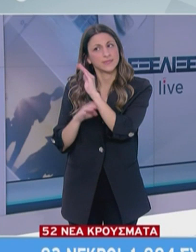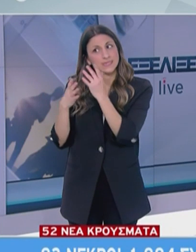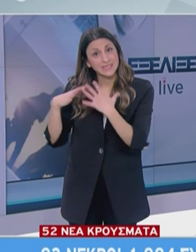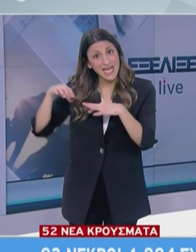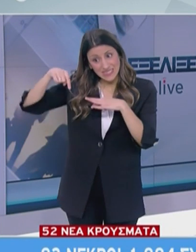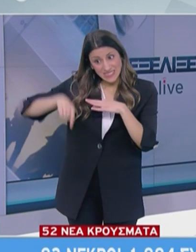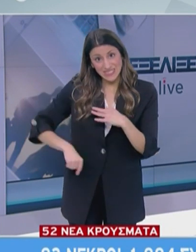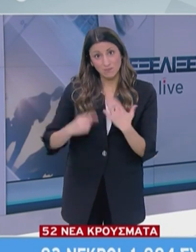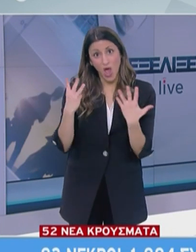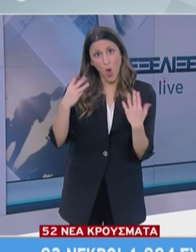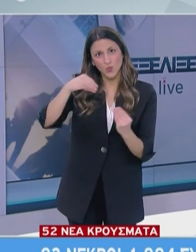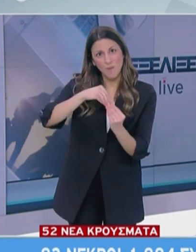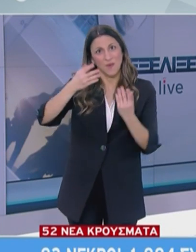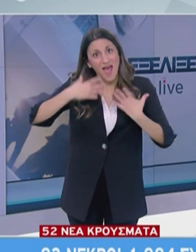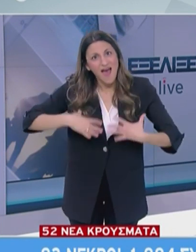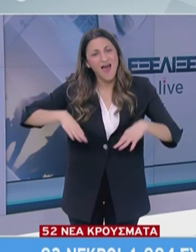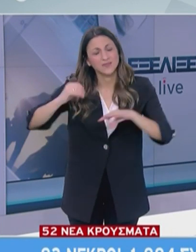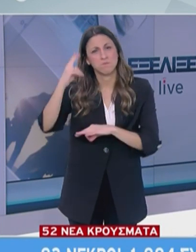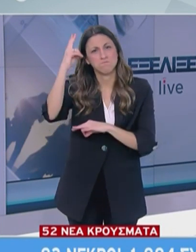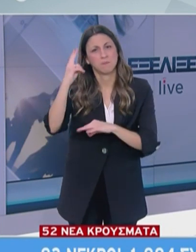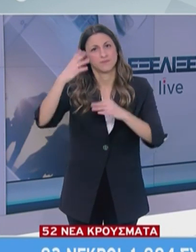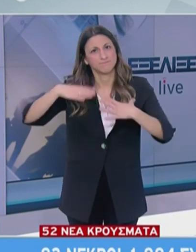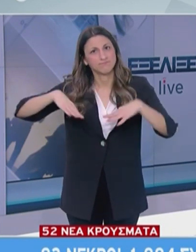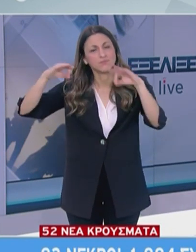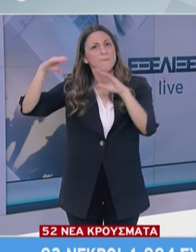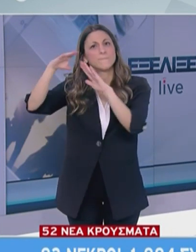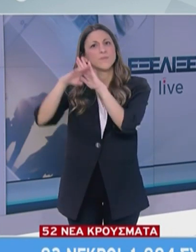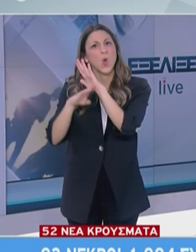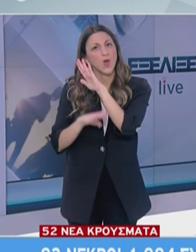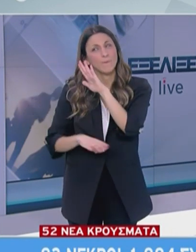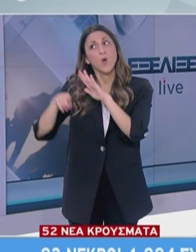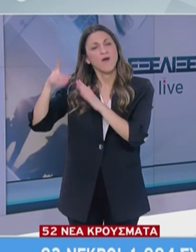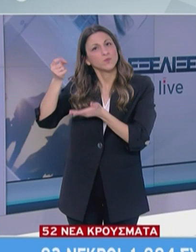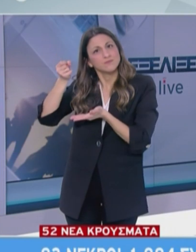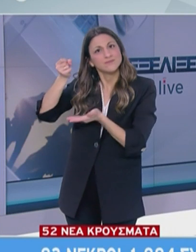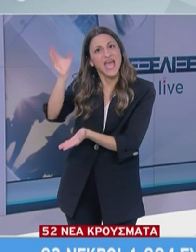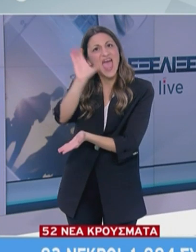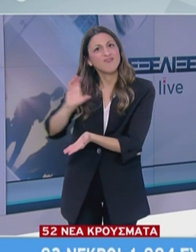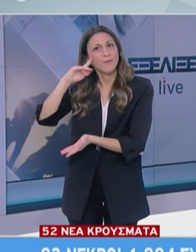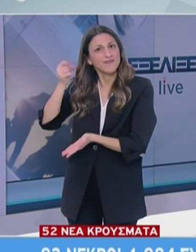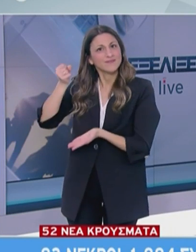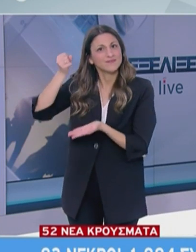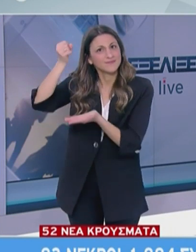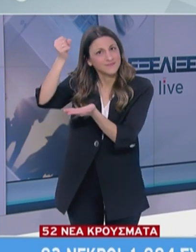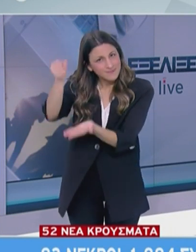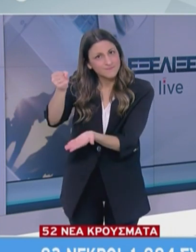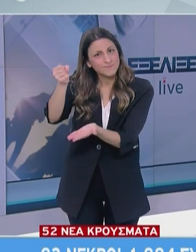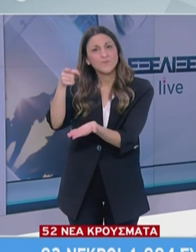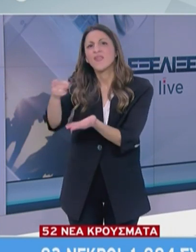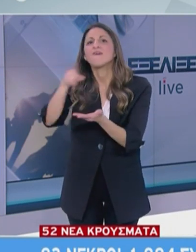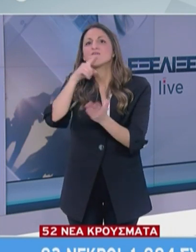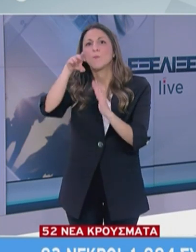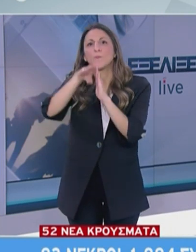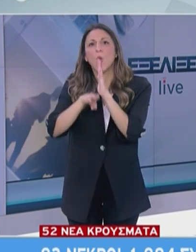από σήμερα, 8 Απριλίου, η υλοποίησή του και είναι χρηματοδοτούμενο από ευρωπαϊκά προγράμματα. Και το πρόγραμμα